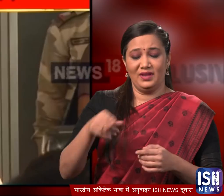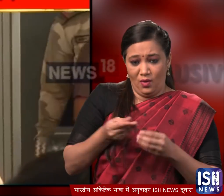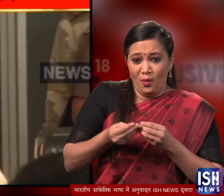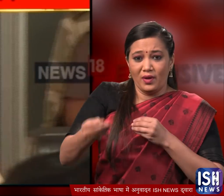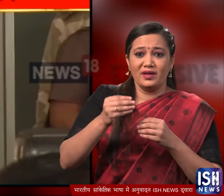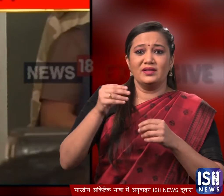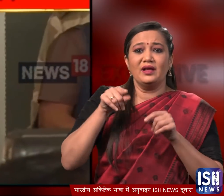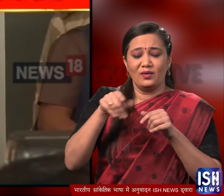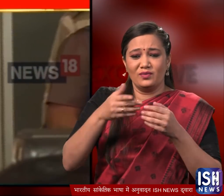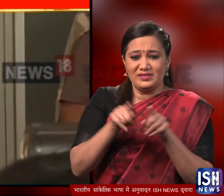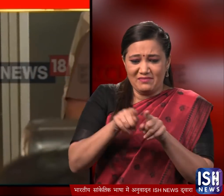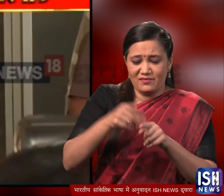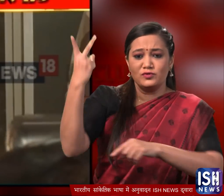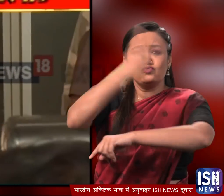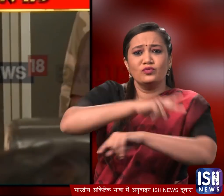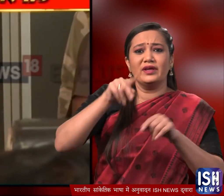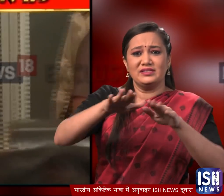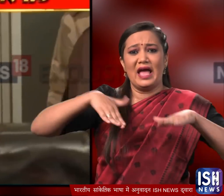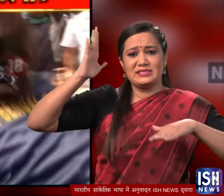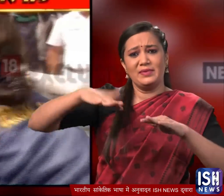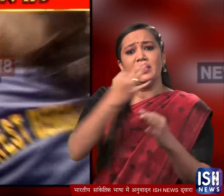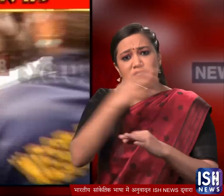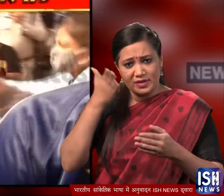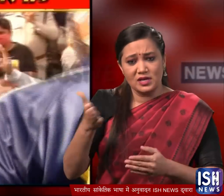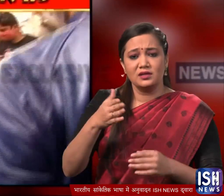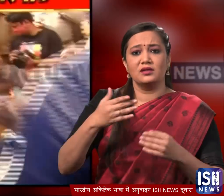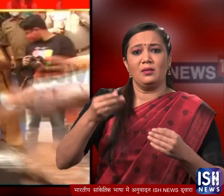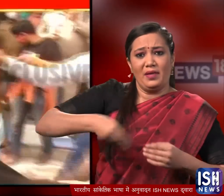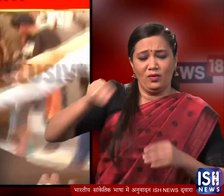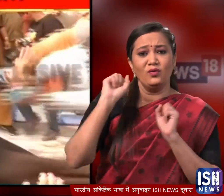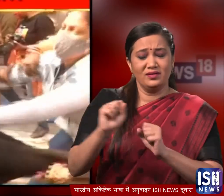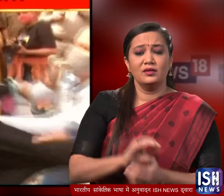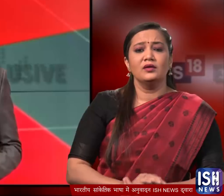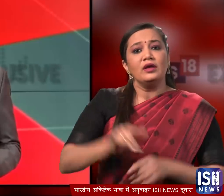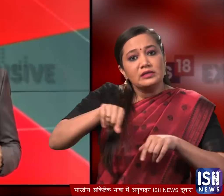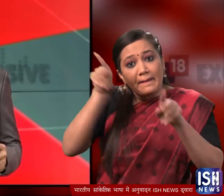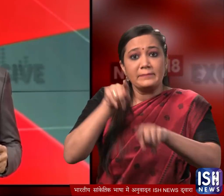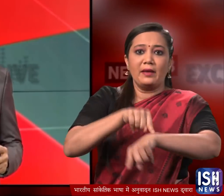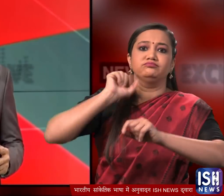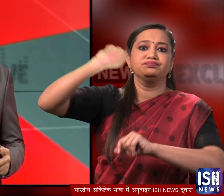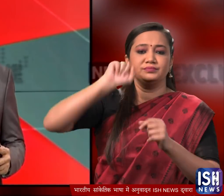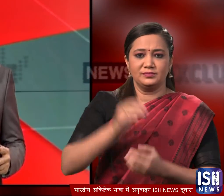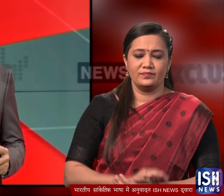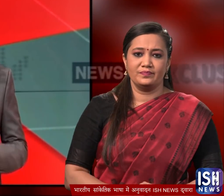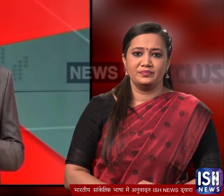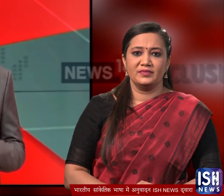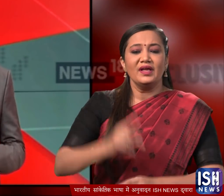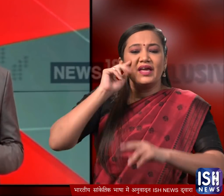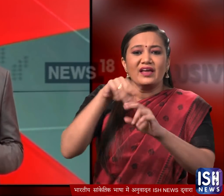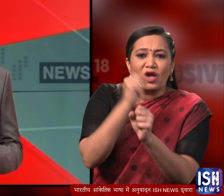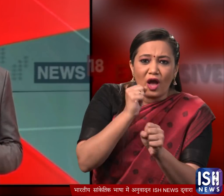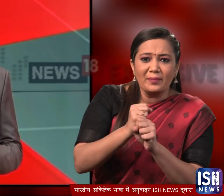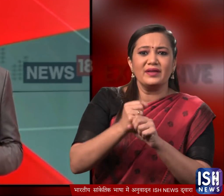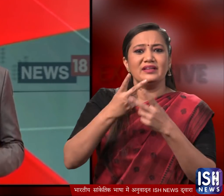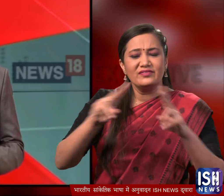बंगाल विधानसभा का 2 दिन का विशेष सत्र बुलाया गया है और इन लोगों ने प्रदर्शन के लिए यही वक्त चुना। सौभाग्य की बात यह कि कोई सरकार